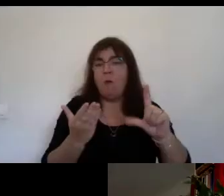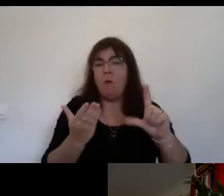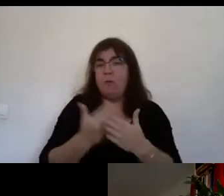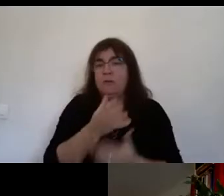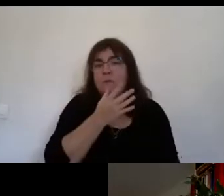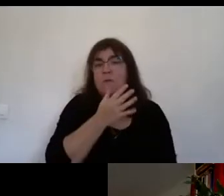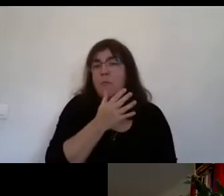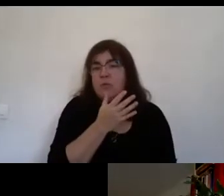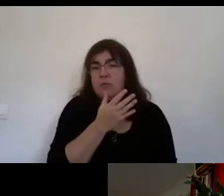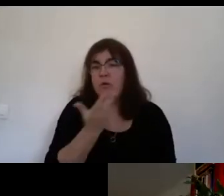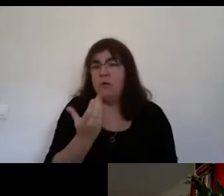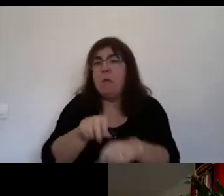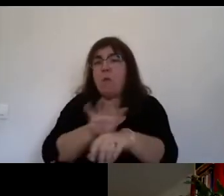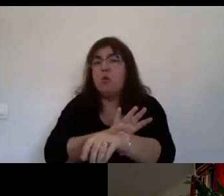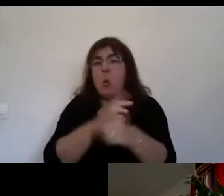œuvre d'art